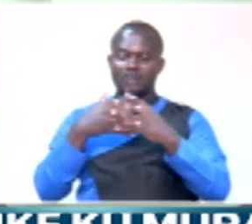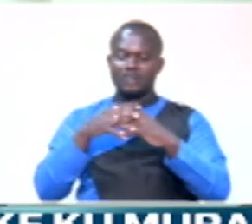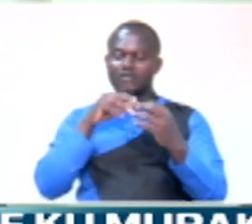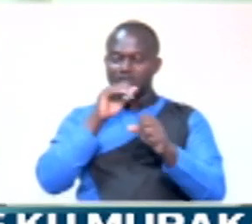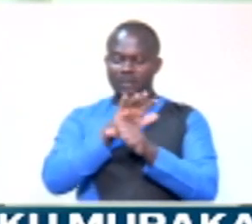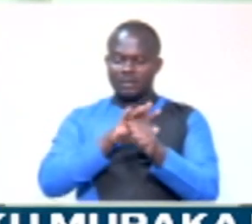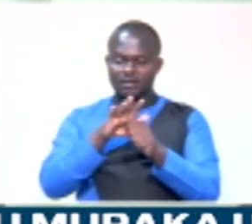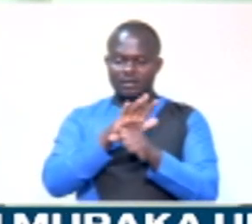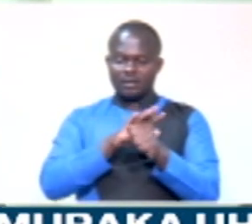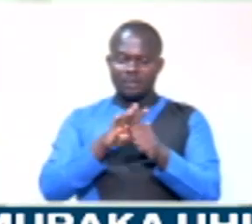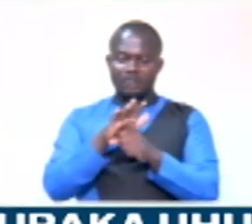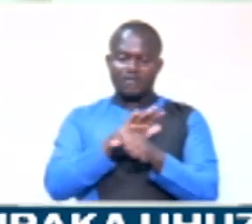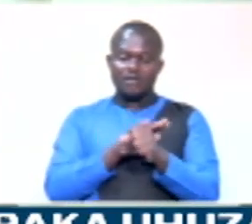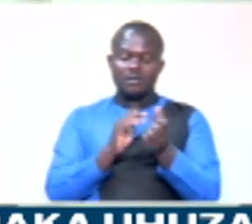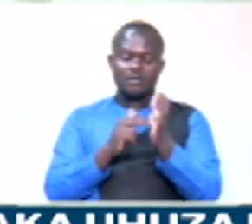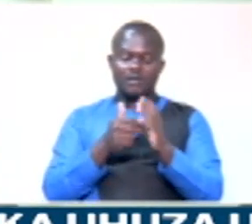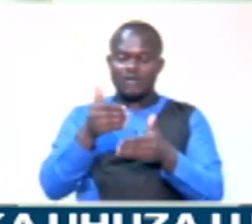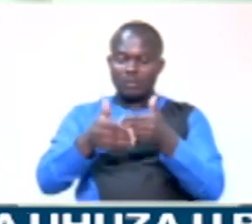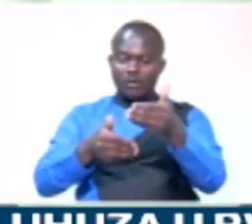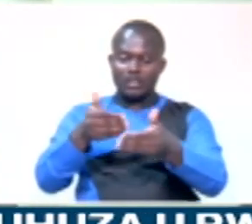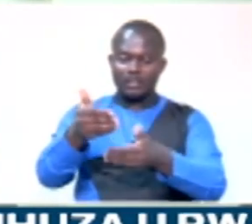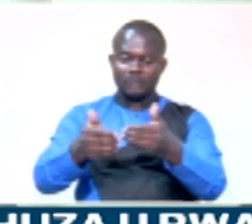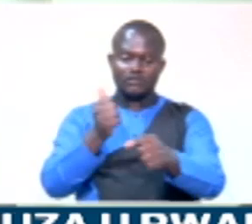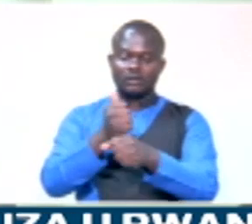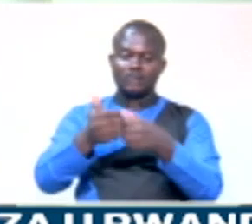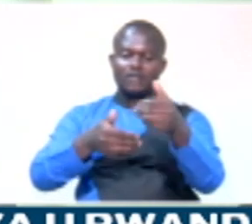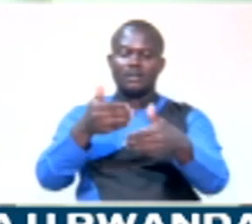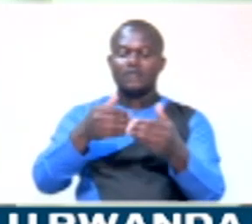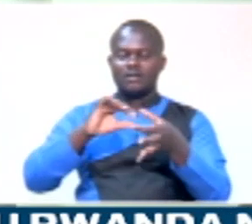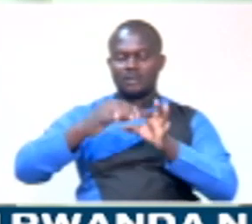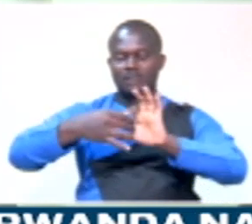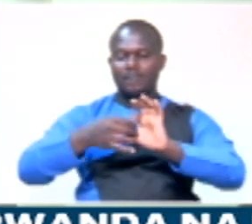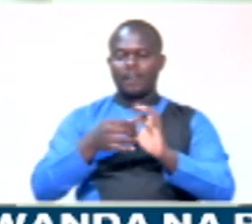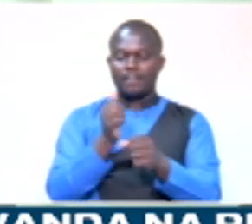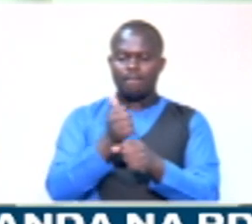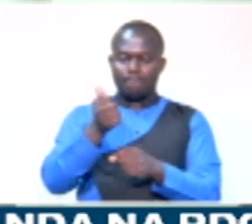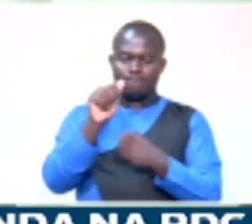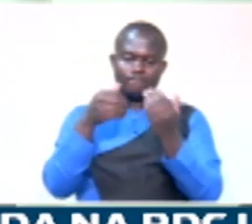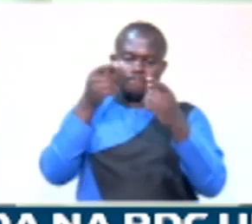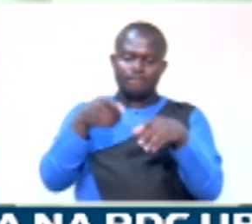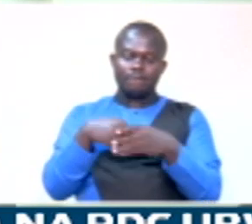kuvuga incomplete production chain. Rwiyemezamirimo yagejeje imashini mu Rwanda kwa